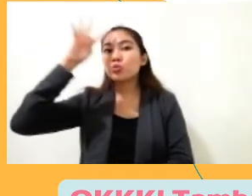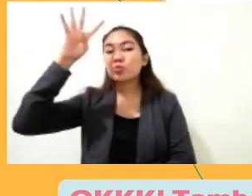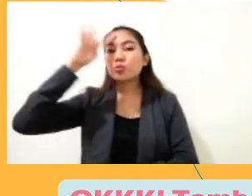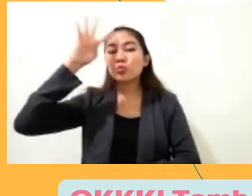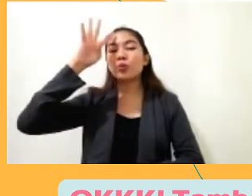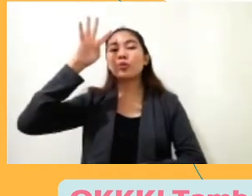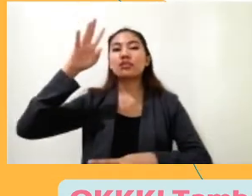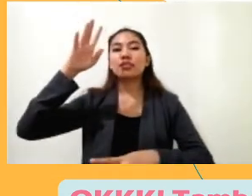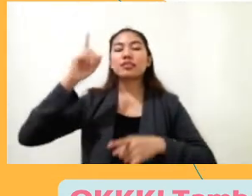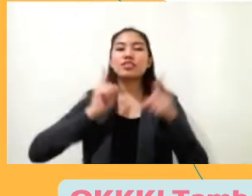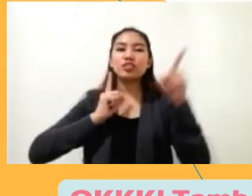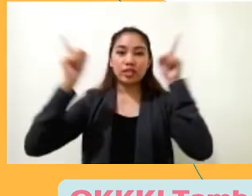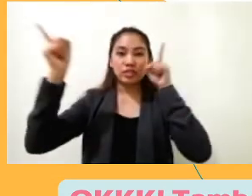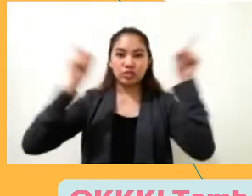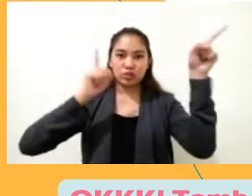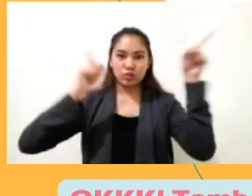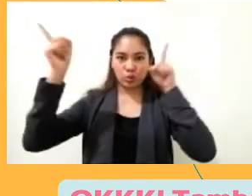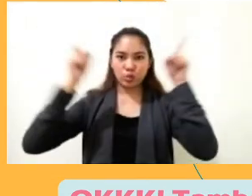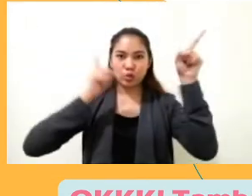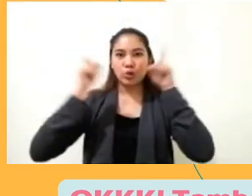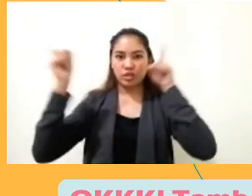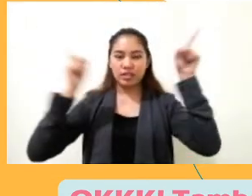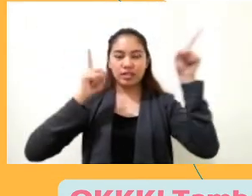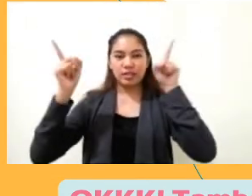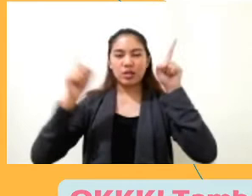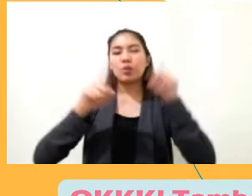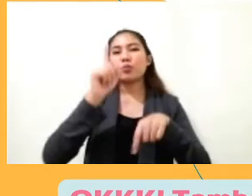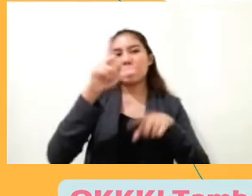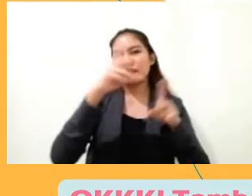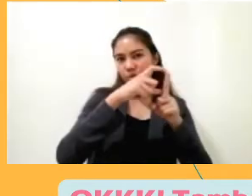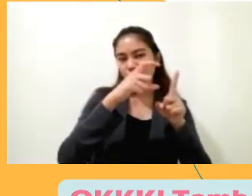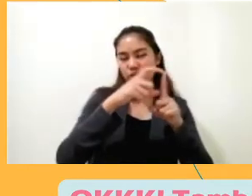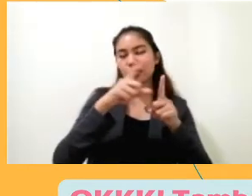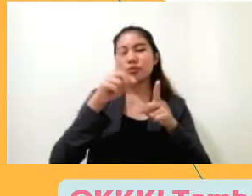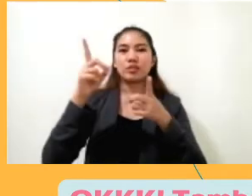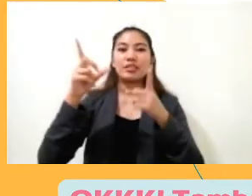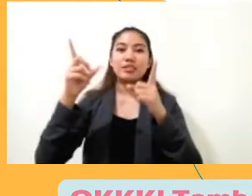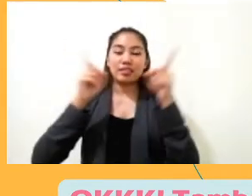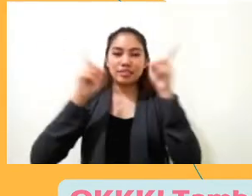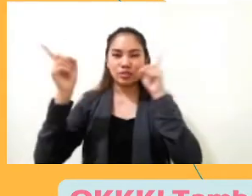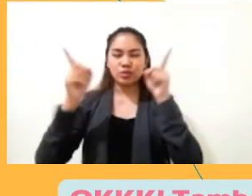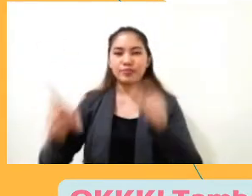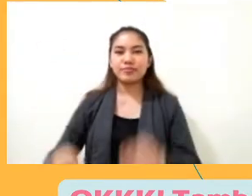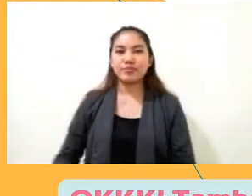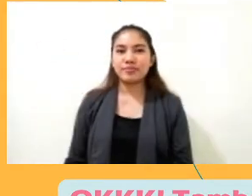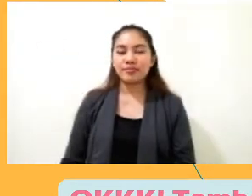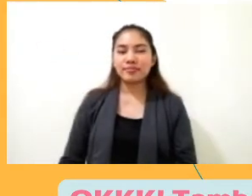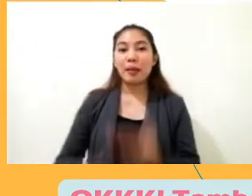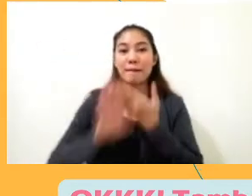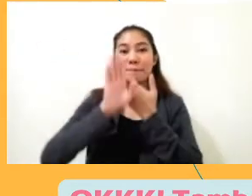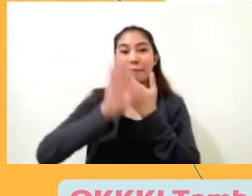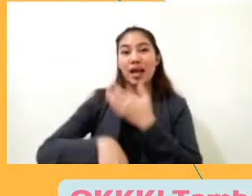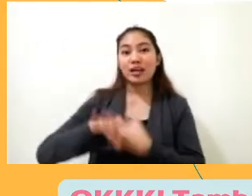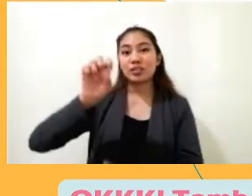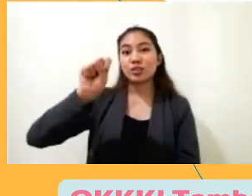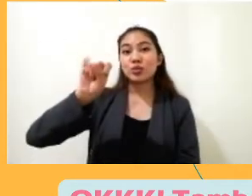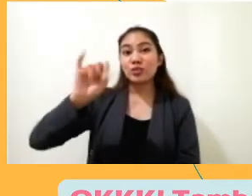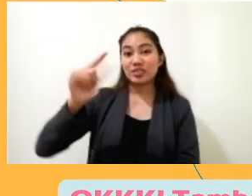Sige. Ayon, Kuya Sig! Kamusta ka po? Ayan, tapos na po ako.